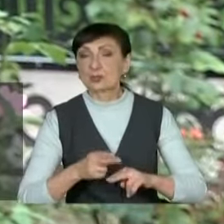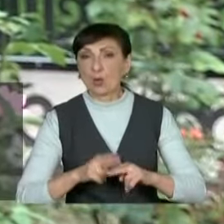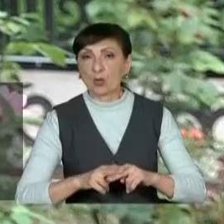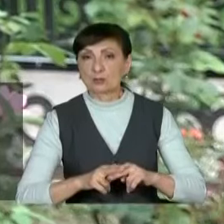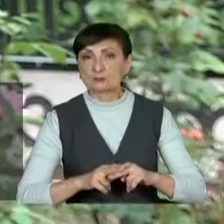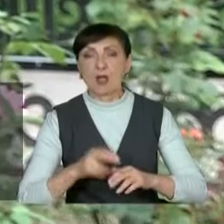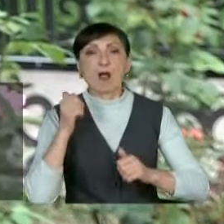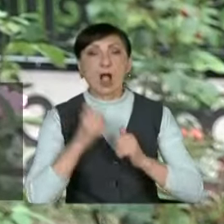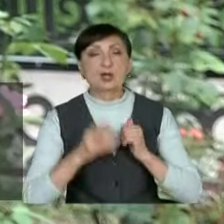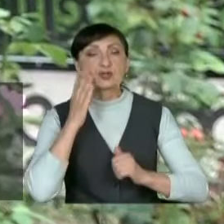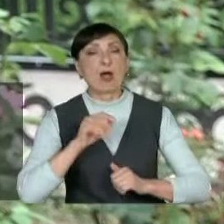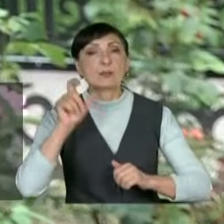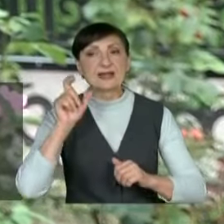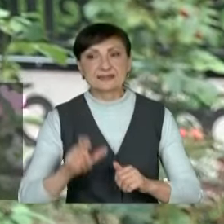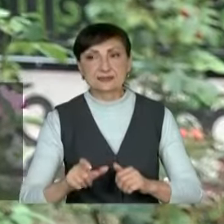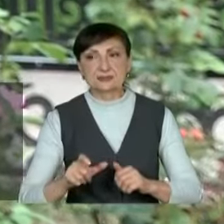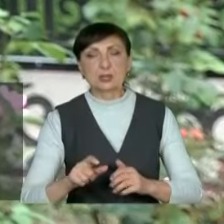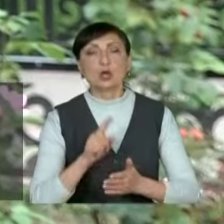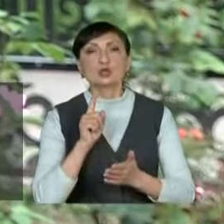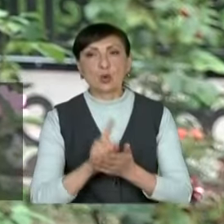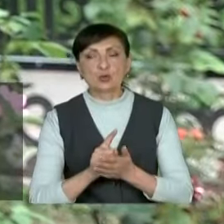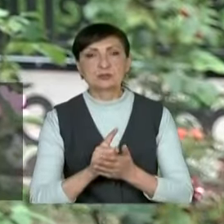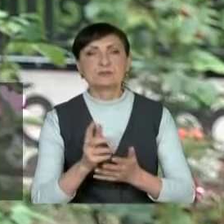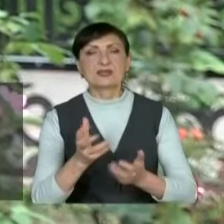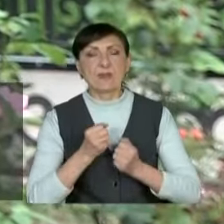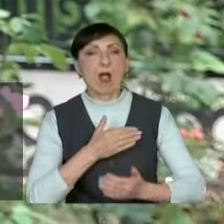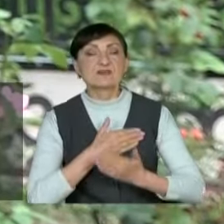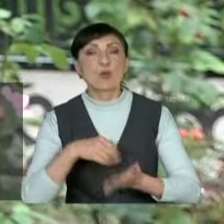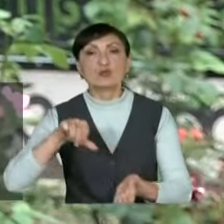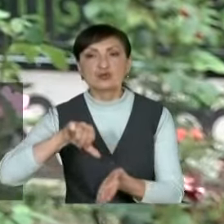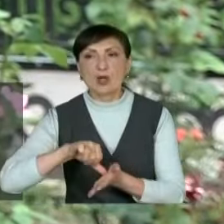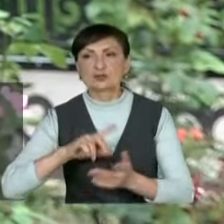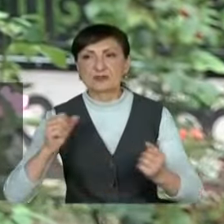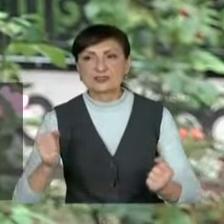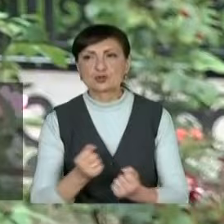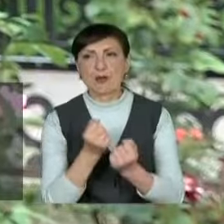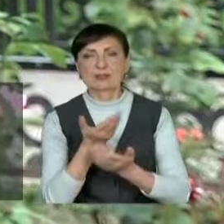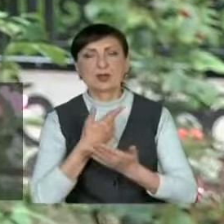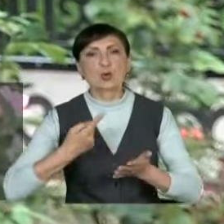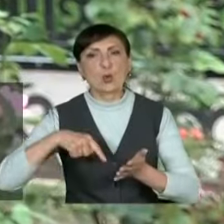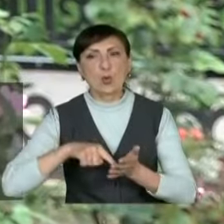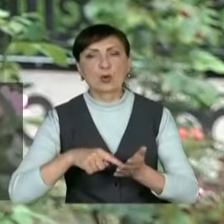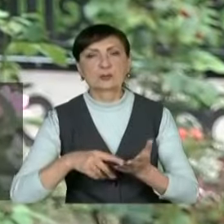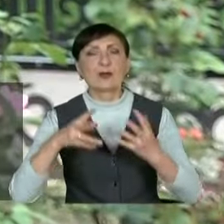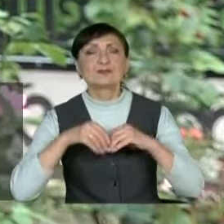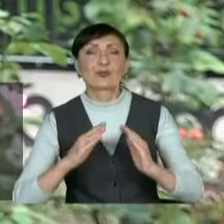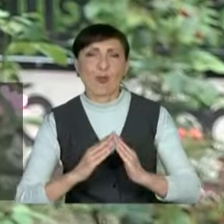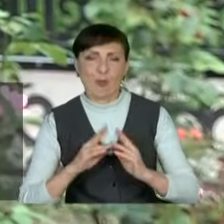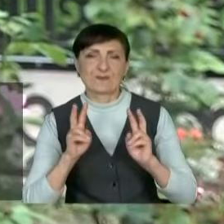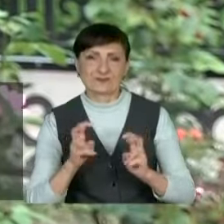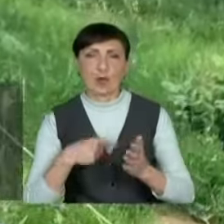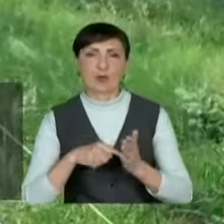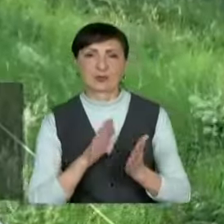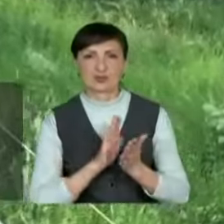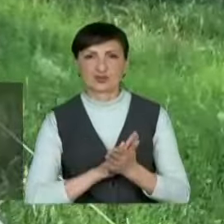что каждый алматинец должен принимать активное участие, чтобы поддержать наш город, наш общий дом в соответствующем